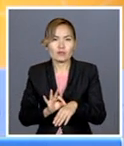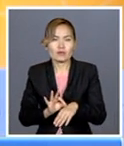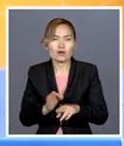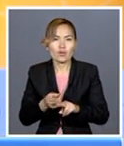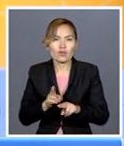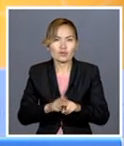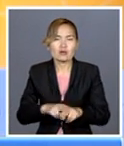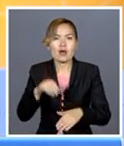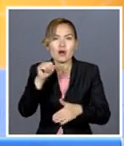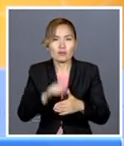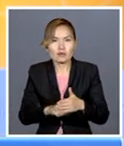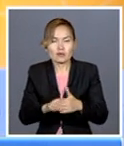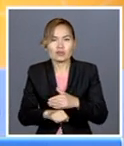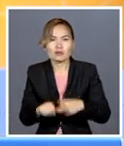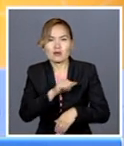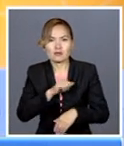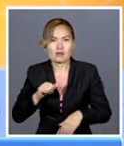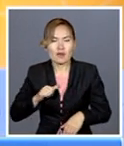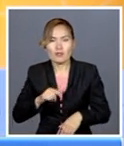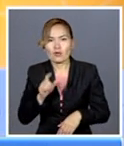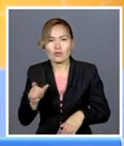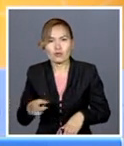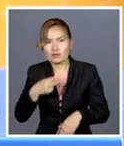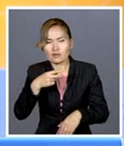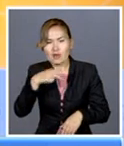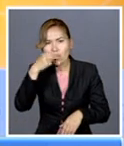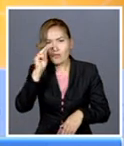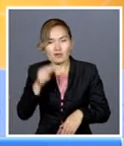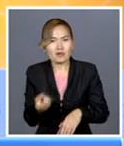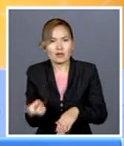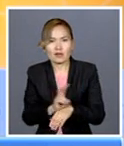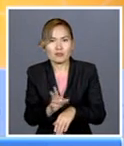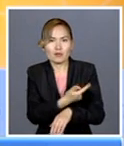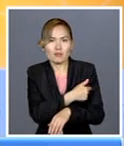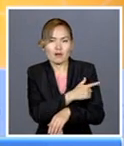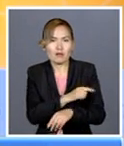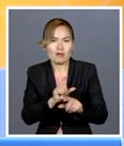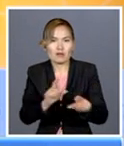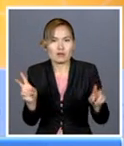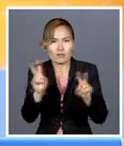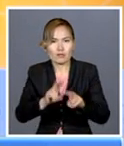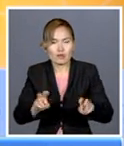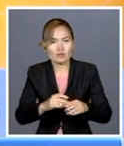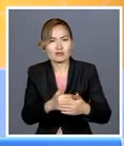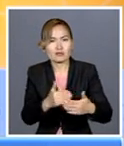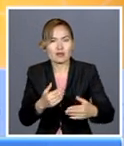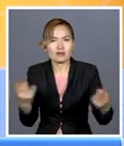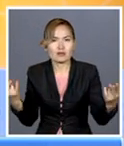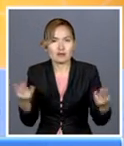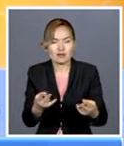өзі цирроз дейміз, вирусный ауыратын аурумендер олар аса білінбейді. Көбінесе